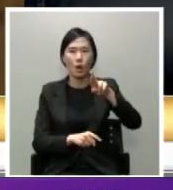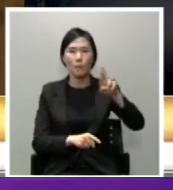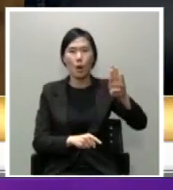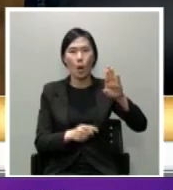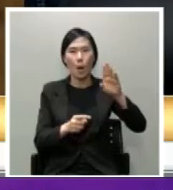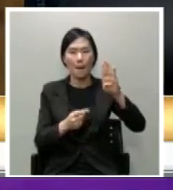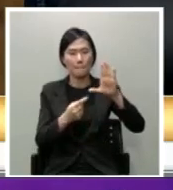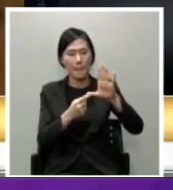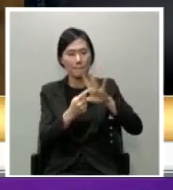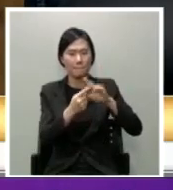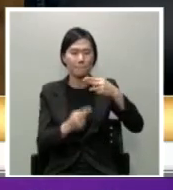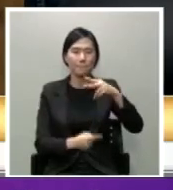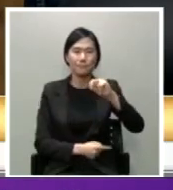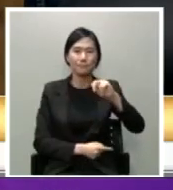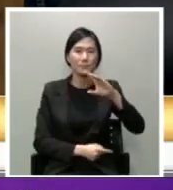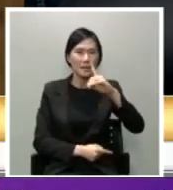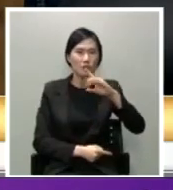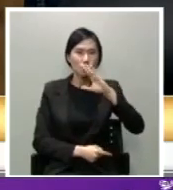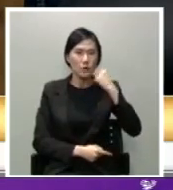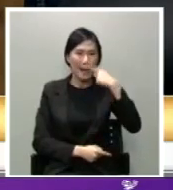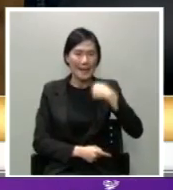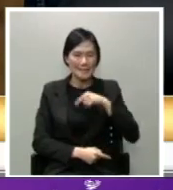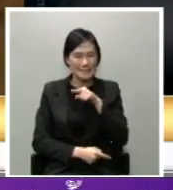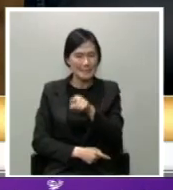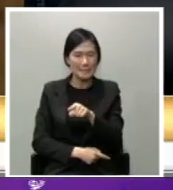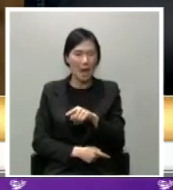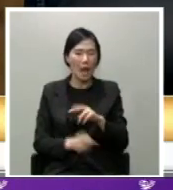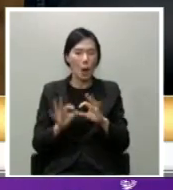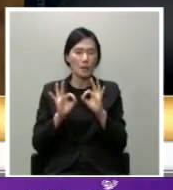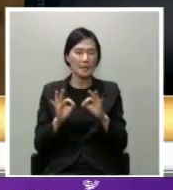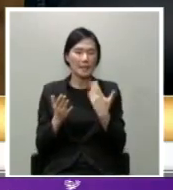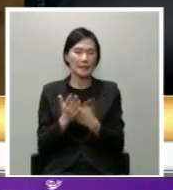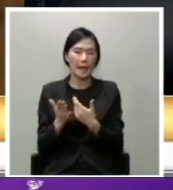ที่เป็นพลเมืองดีชี้ช่องจะได้สินบน